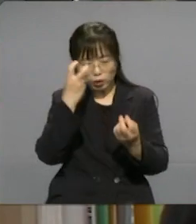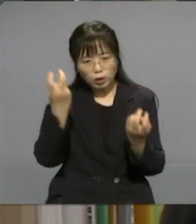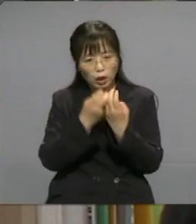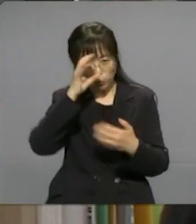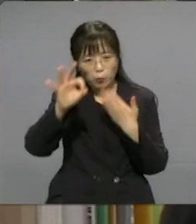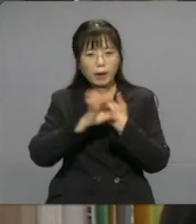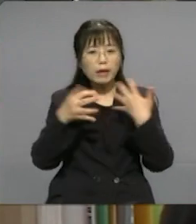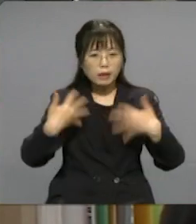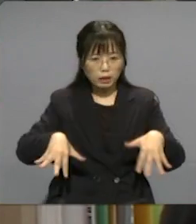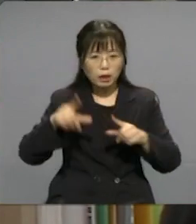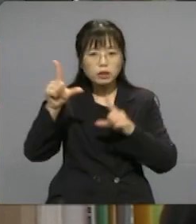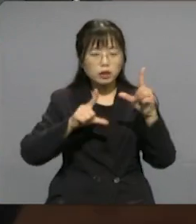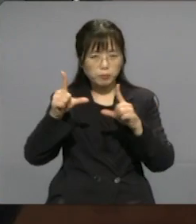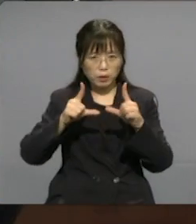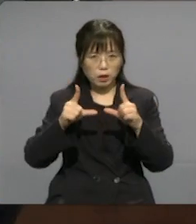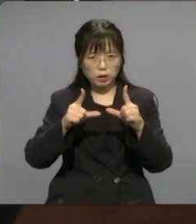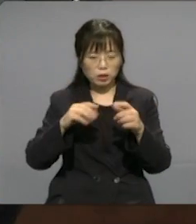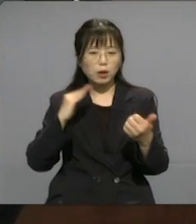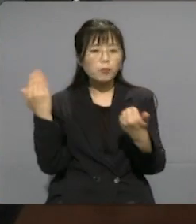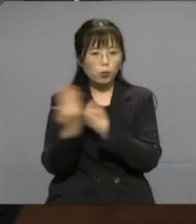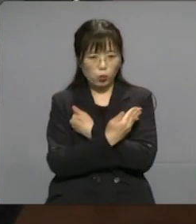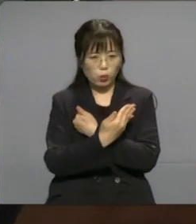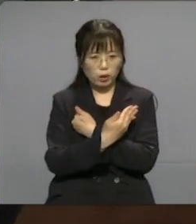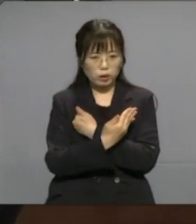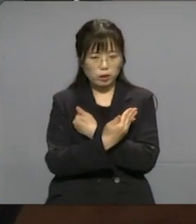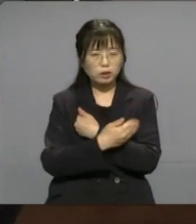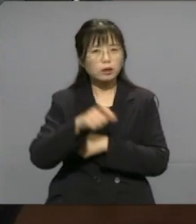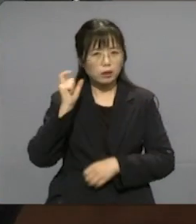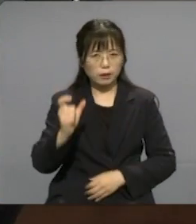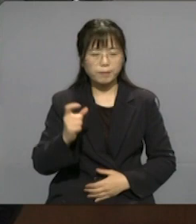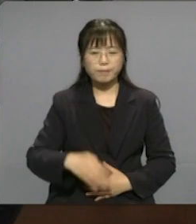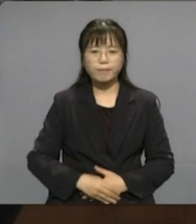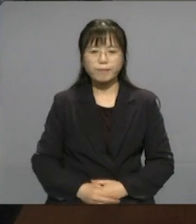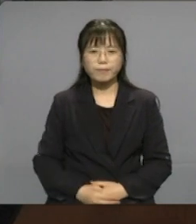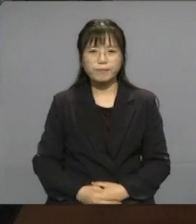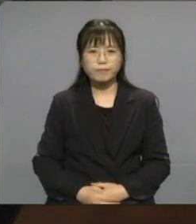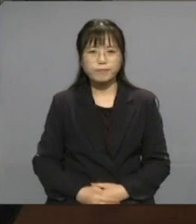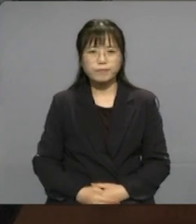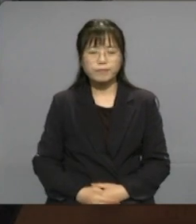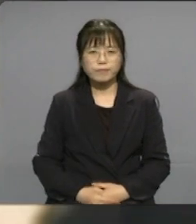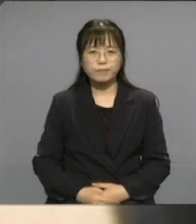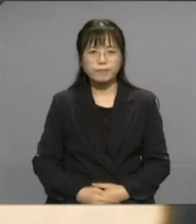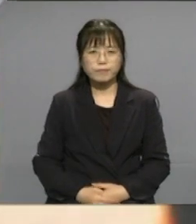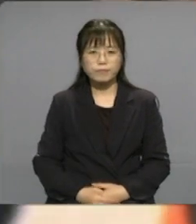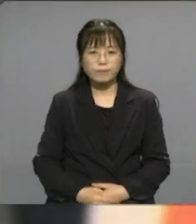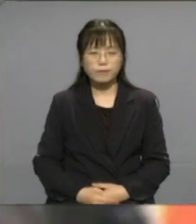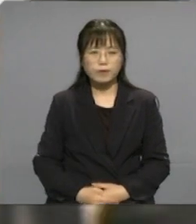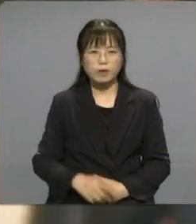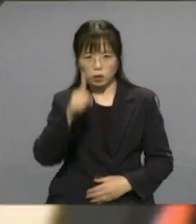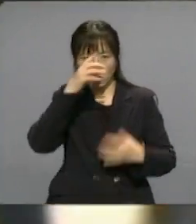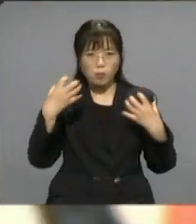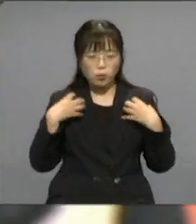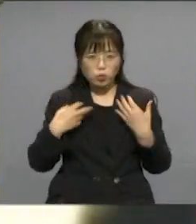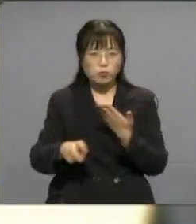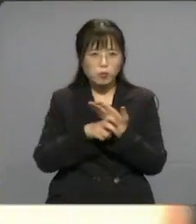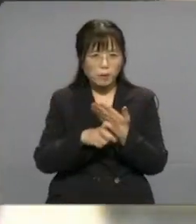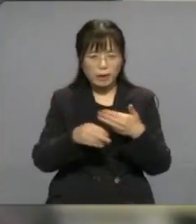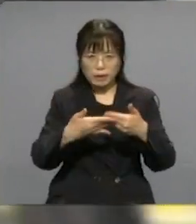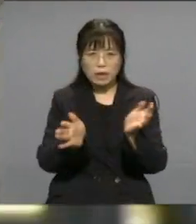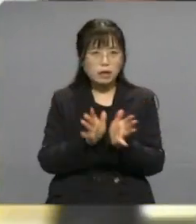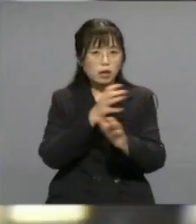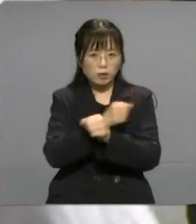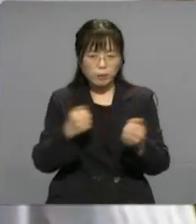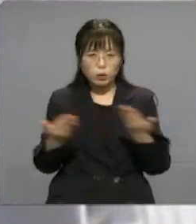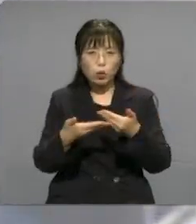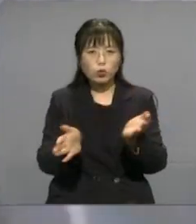보다 약자적인 측면을 좀 그 보호하려는 그런 측면이. 한편 정부는 불법인